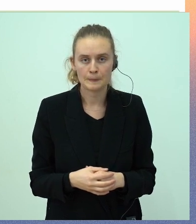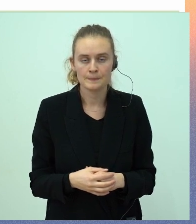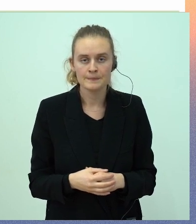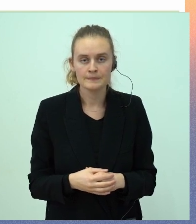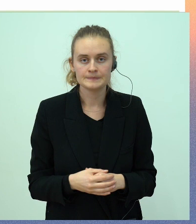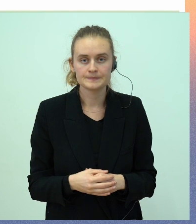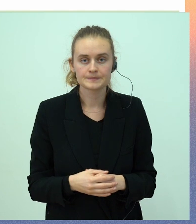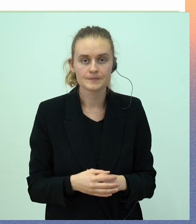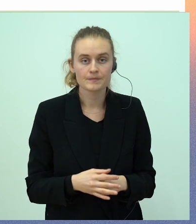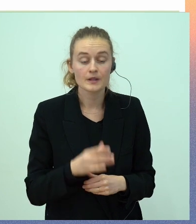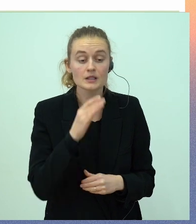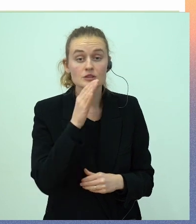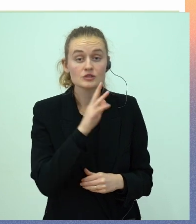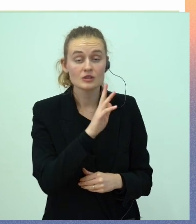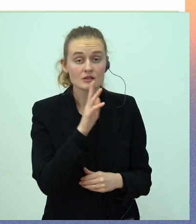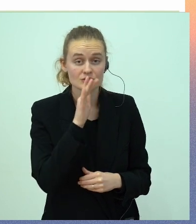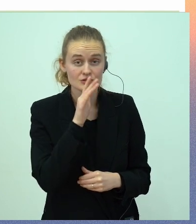Žydams yra svarbiausia suprasti,